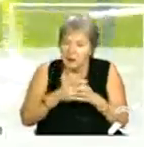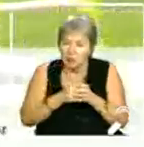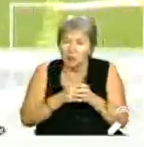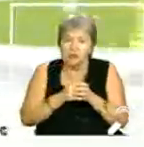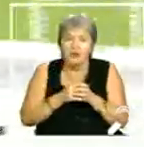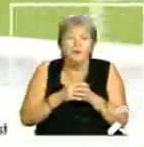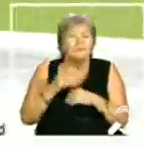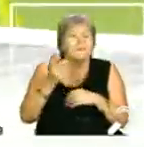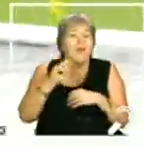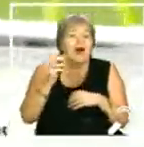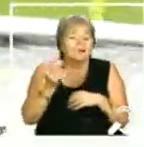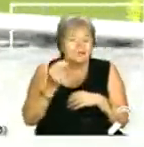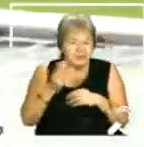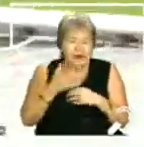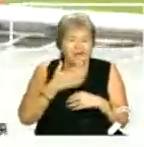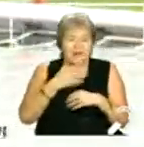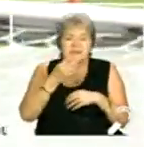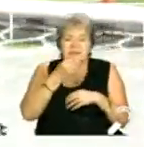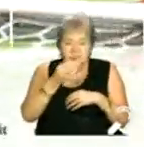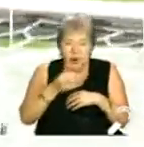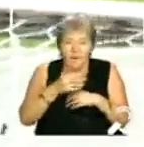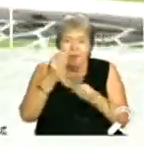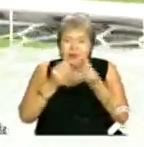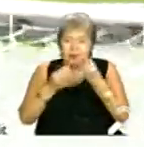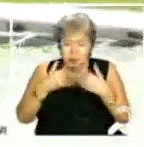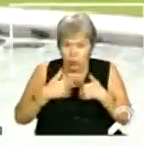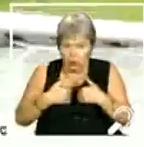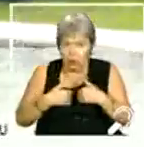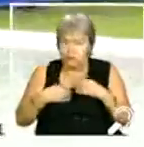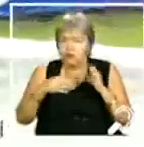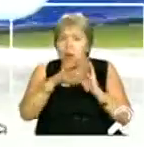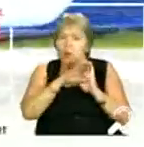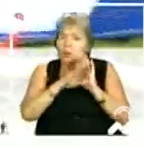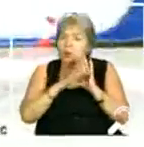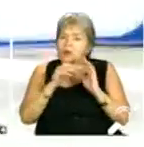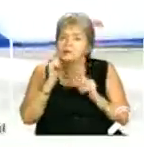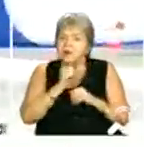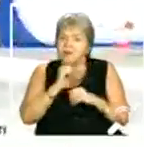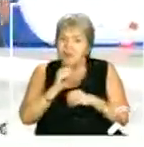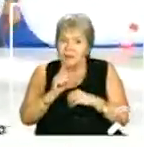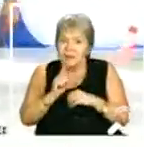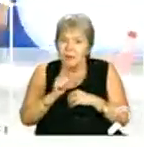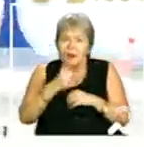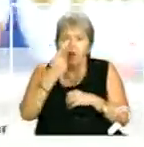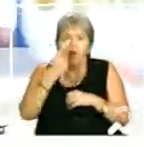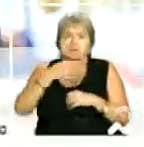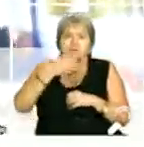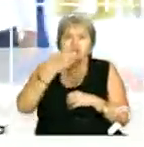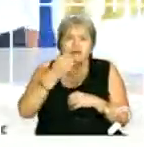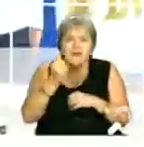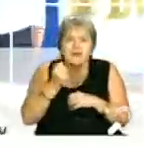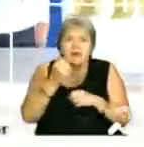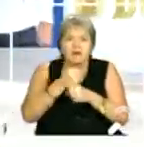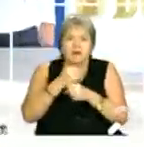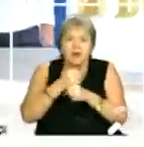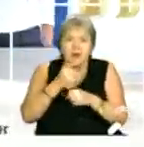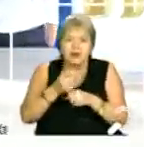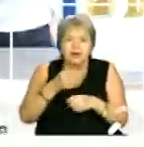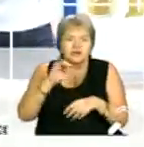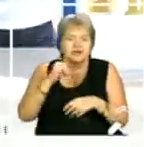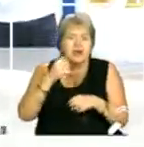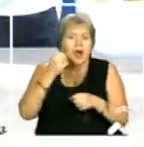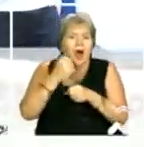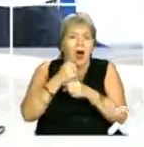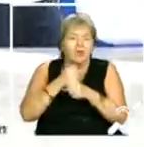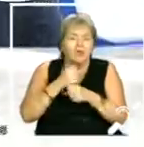de insider. Pot să vă spun că au avut un program extrem de strict, au avut un fel de ședință internă făcută și și-au creat așa